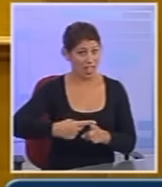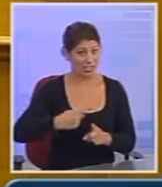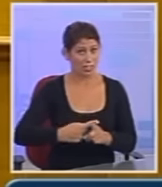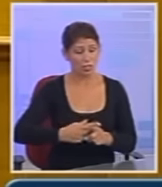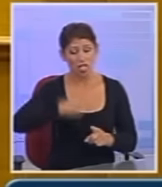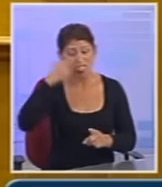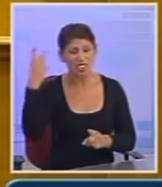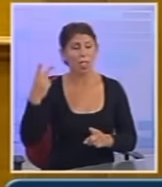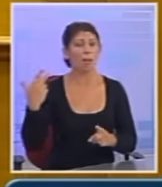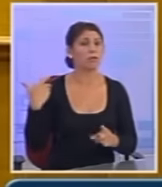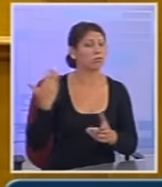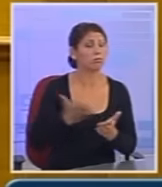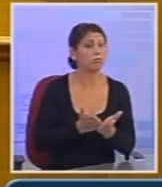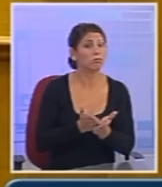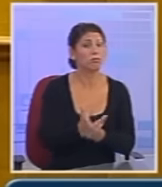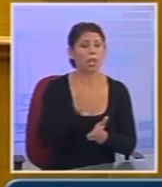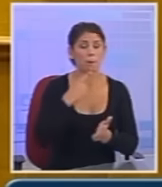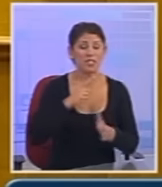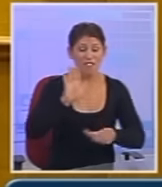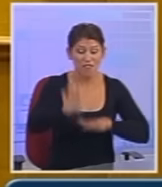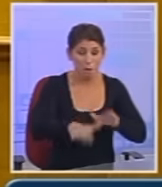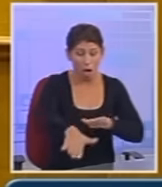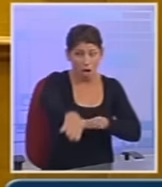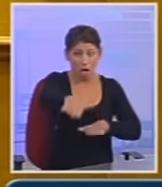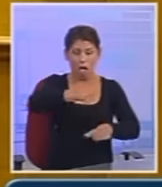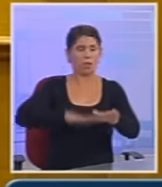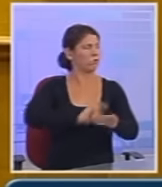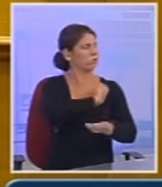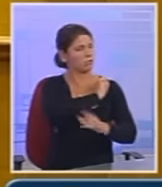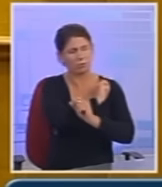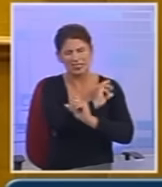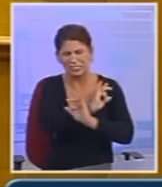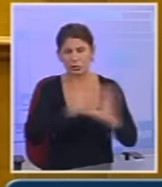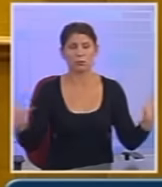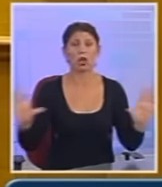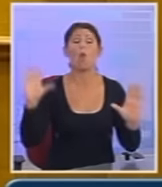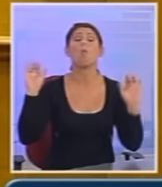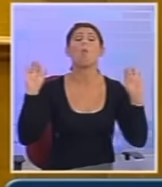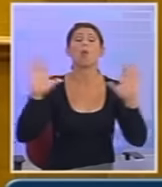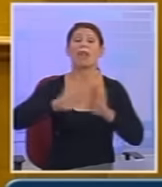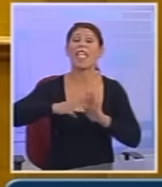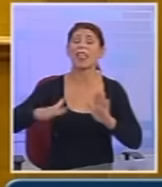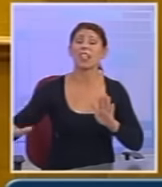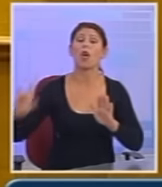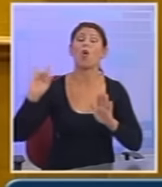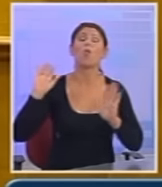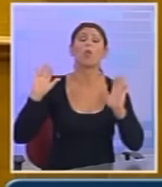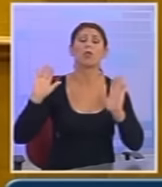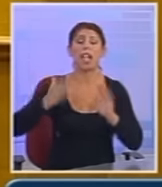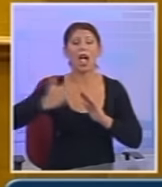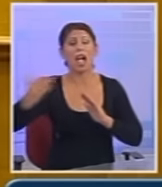δικαιώματά μας δεν κάνουμε ούτε βήμα πίσω. Ούτε στο Αιγαίο, ούτε στην Ανατολική Μεσόγειο, ούτε στο Ιόνιο, ούτε